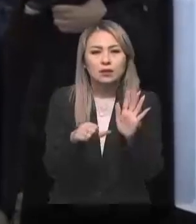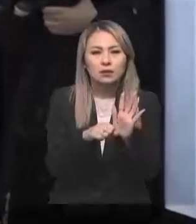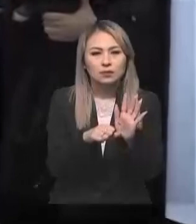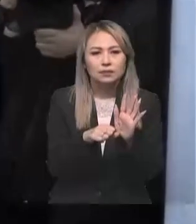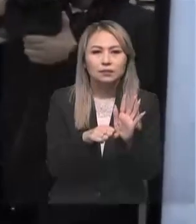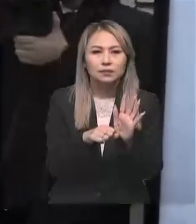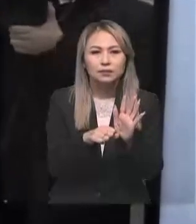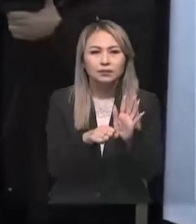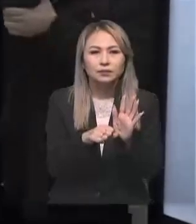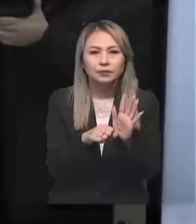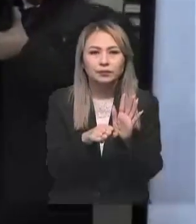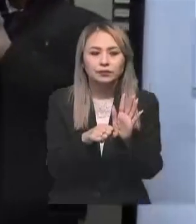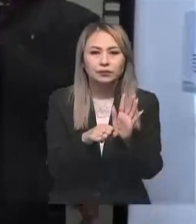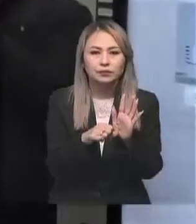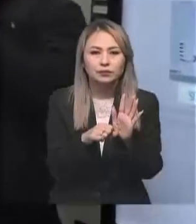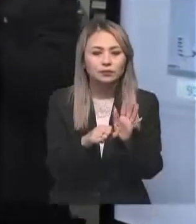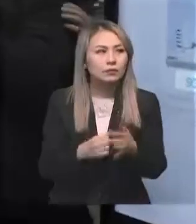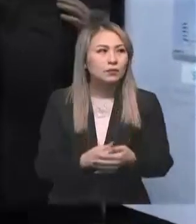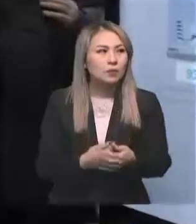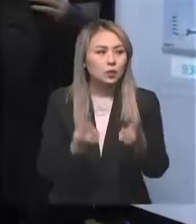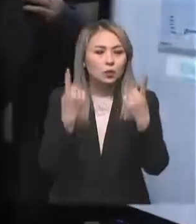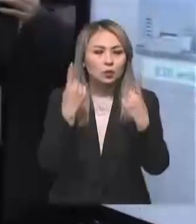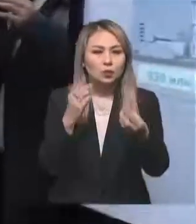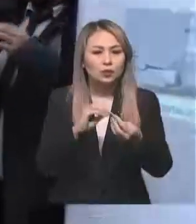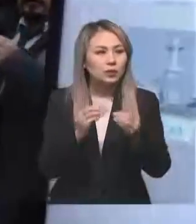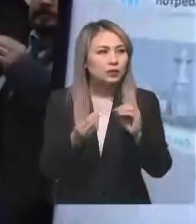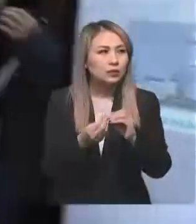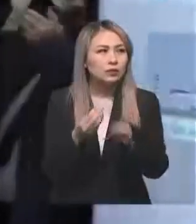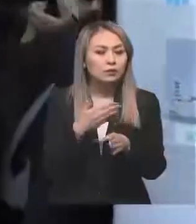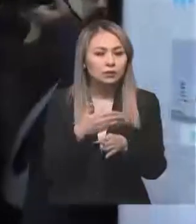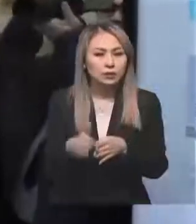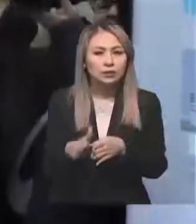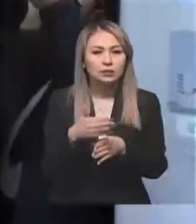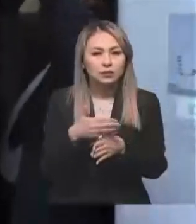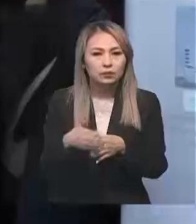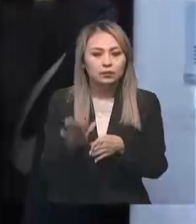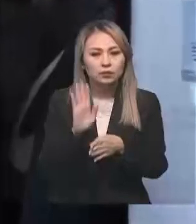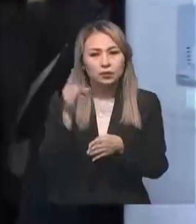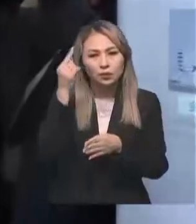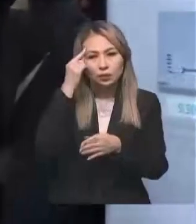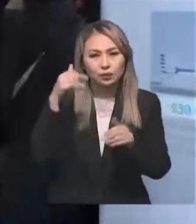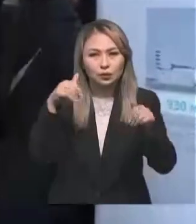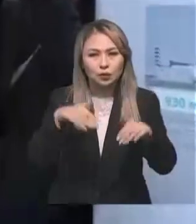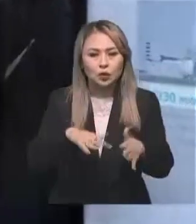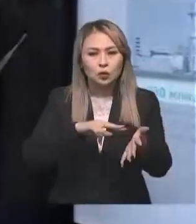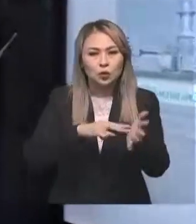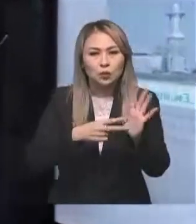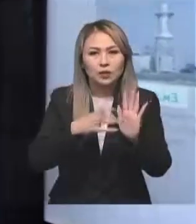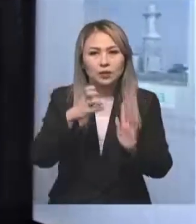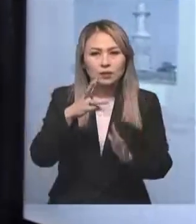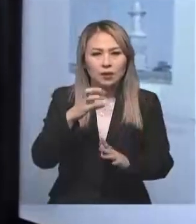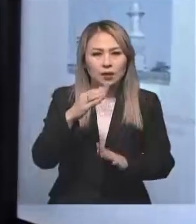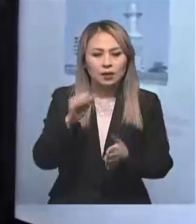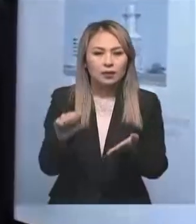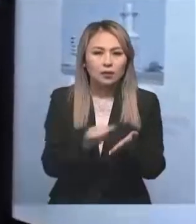86%-ға жетті. Енді күрделі мәселе, бірте-бірте енді әрине шешеміз. Жобалық сметалық құжаттама